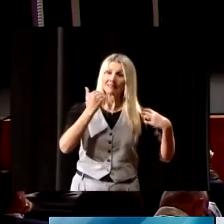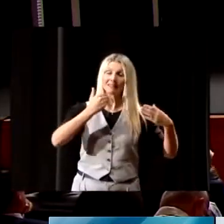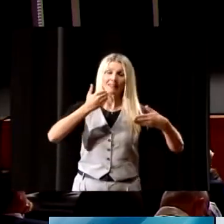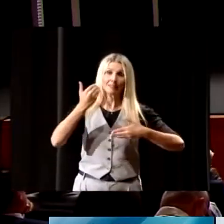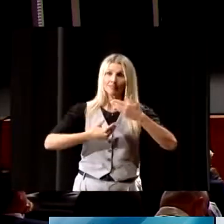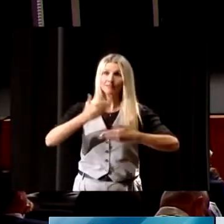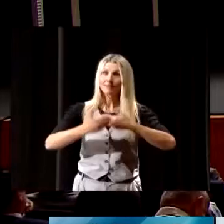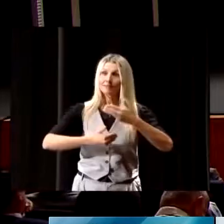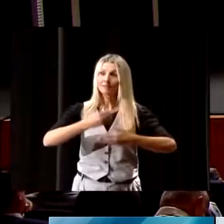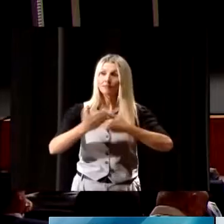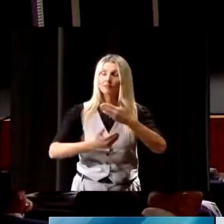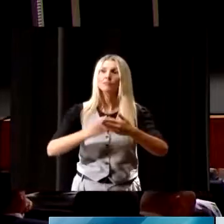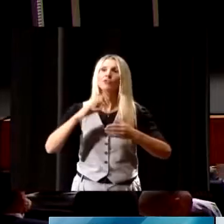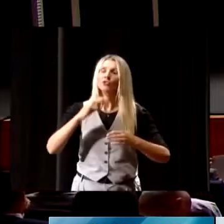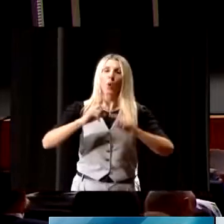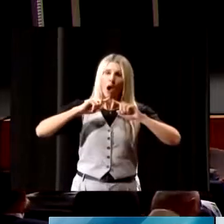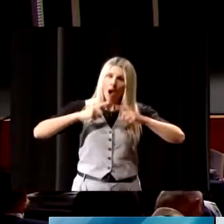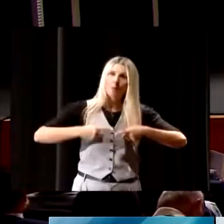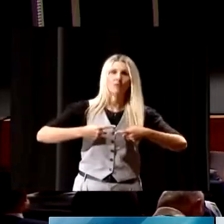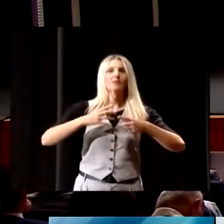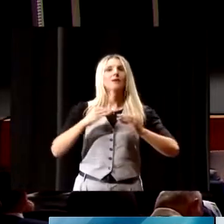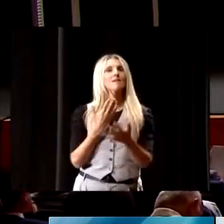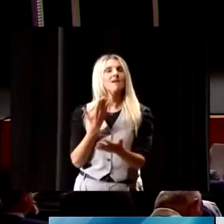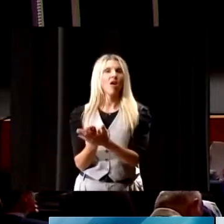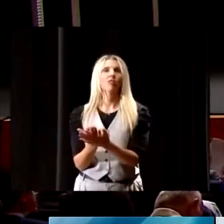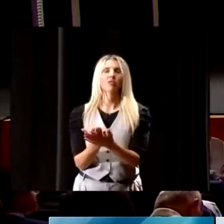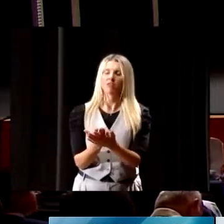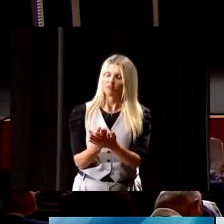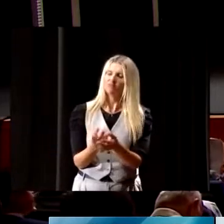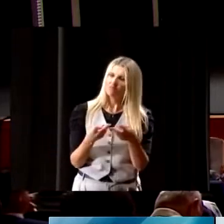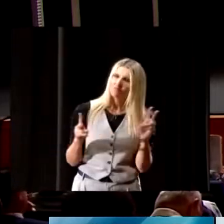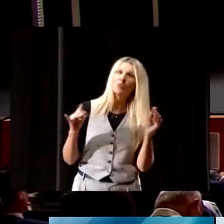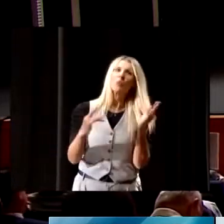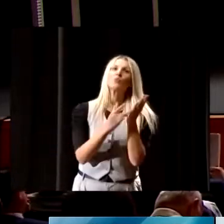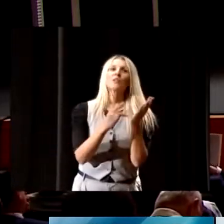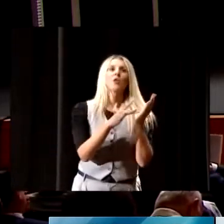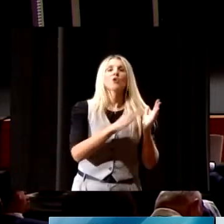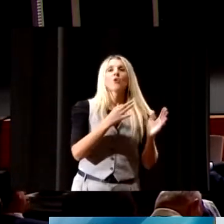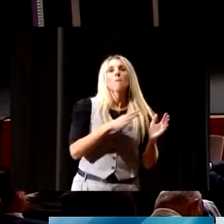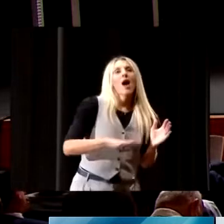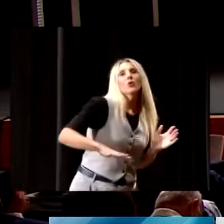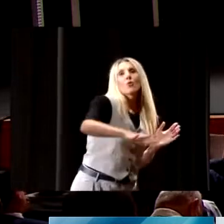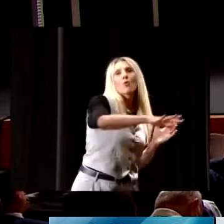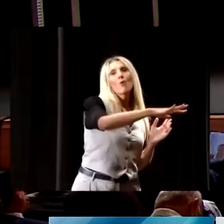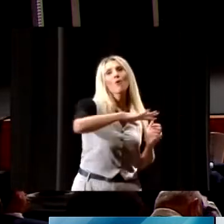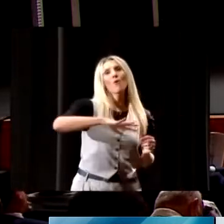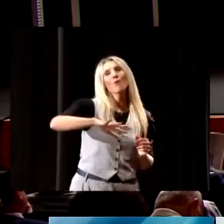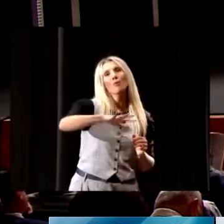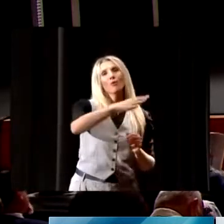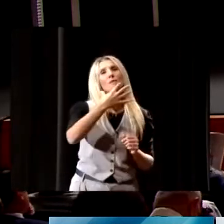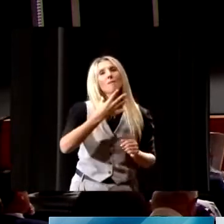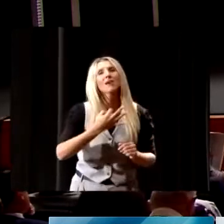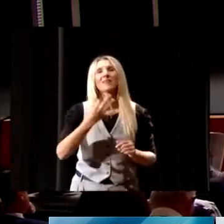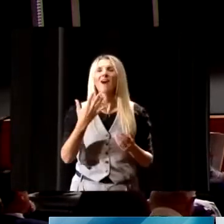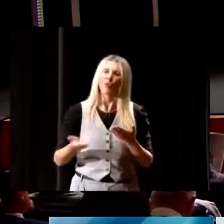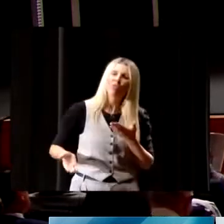η κοινή υπουργική απόφαση αδειοδότησης του τεχνολογικού πάρκου, κάτι που θα διευκολύνει πάρα πολύ στην αναγκαία